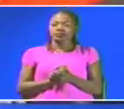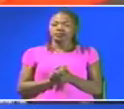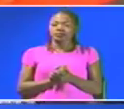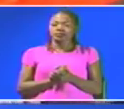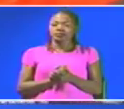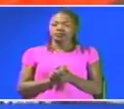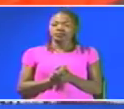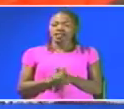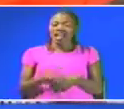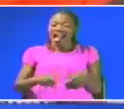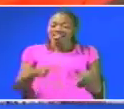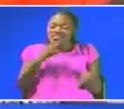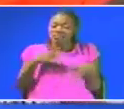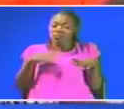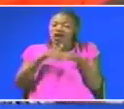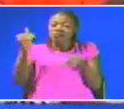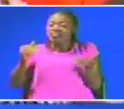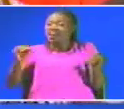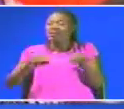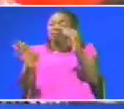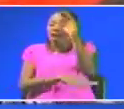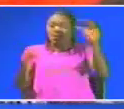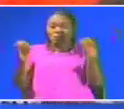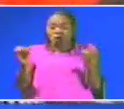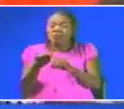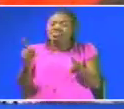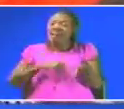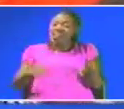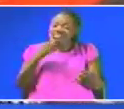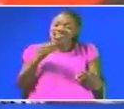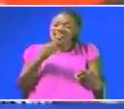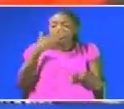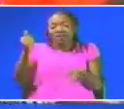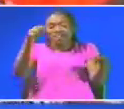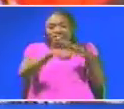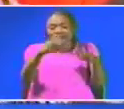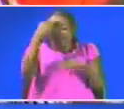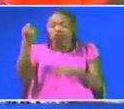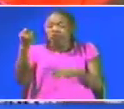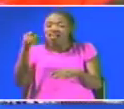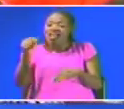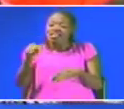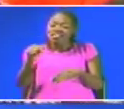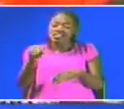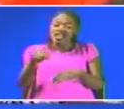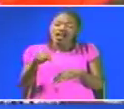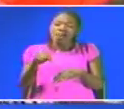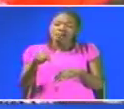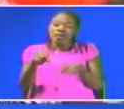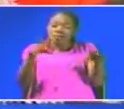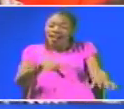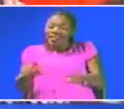Hatusemi watu waije ni wabaya, lakini tunasema waigiswe ndani, kwa maana soko tajo ndio iligawa